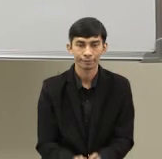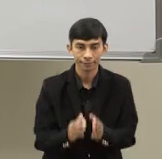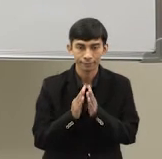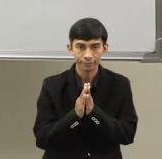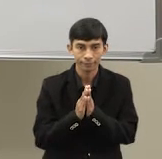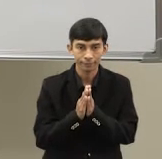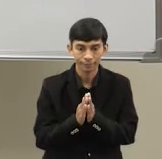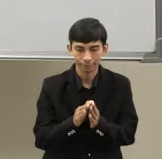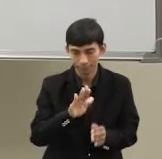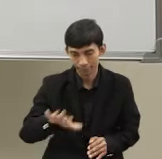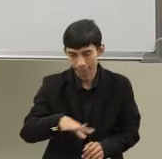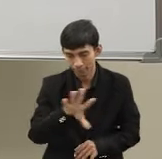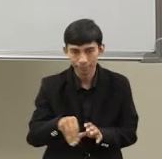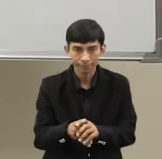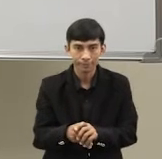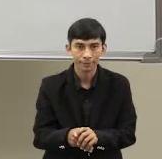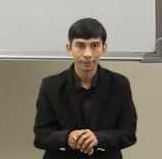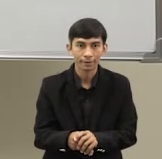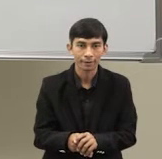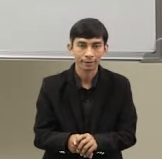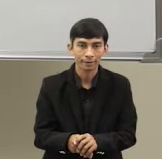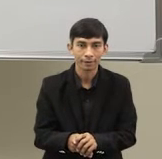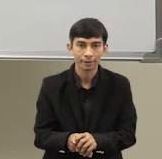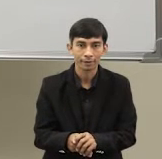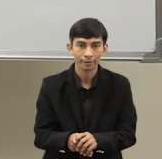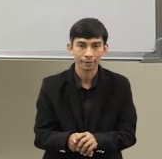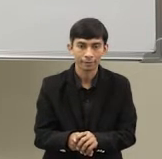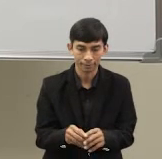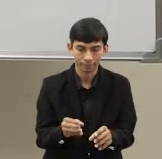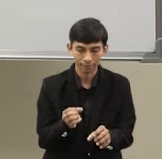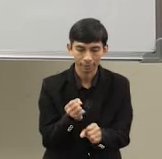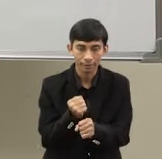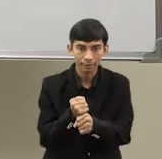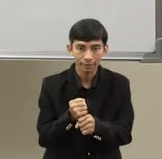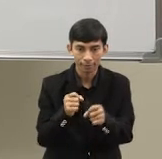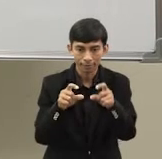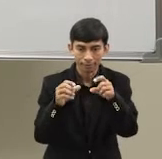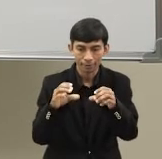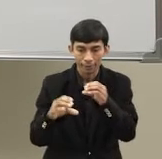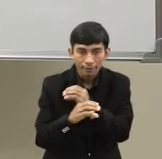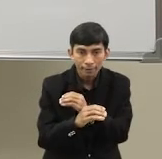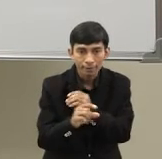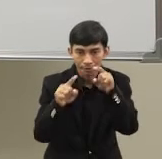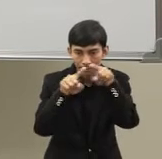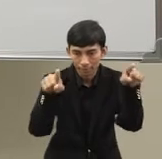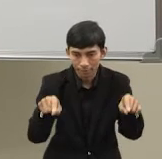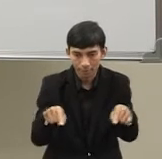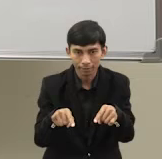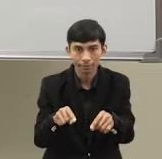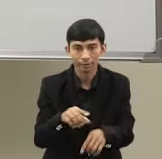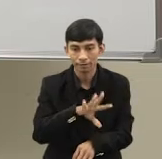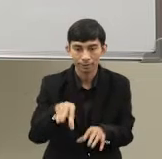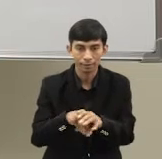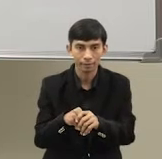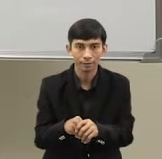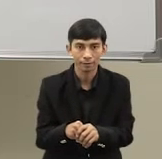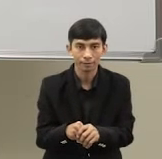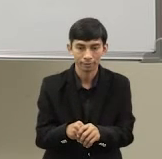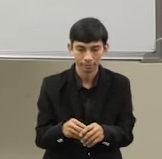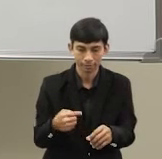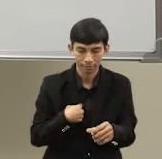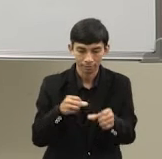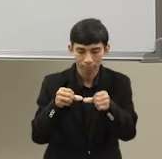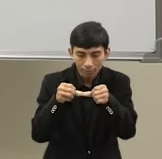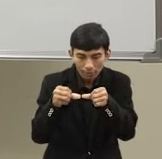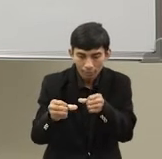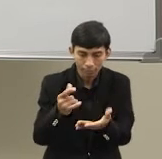chốt trăm pì chà ở con từng ở khnía, xem rap ca kệ niên lệ lư lư đại chư nún, chăng nửa peni, nẹt kêu nâng bàn to, merin rồi